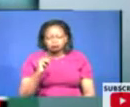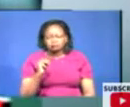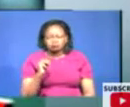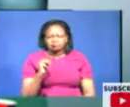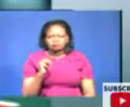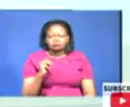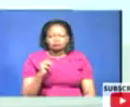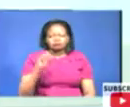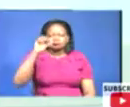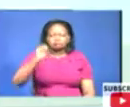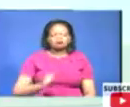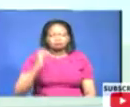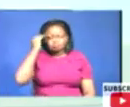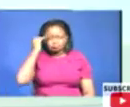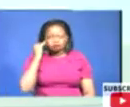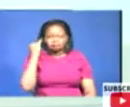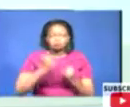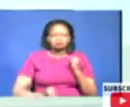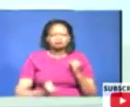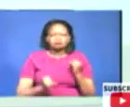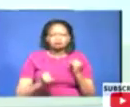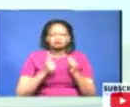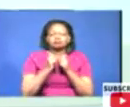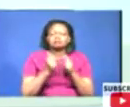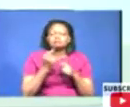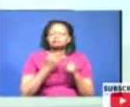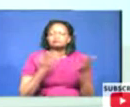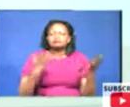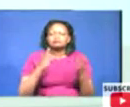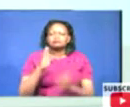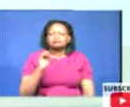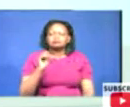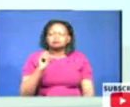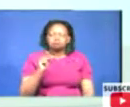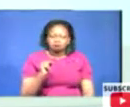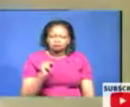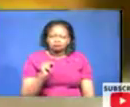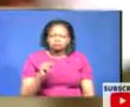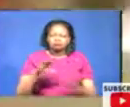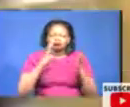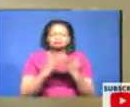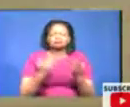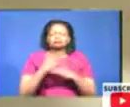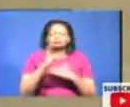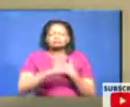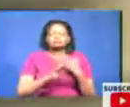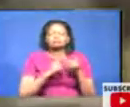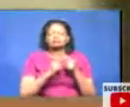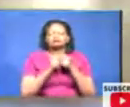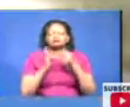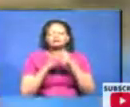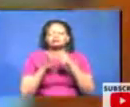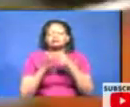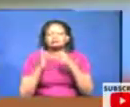South Korea. Race ya mwisho ilikuwa Boston 1992 world cross country. In 1993, his